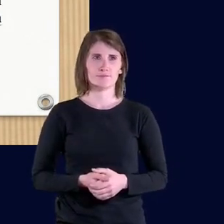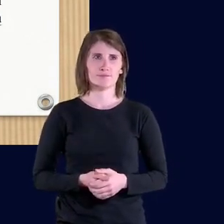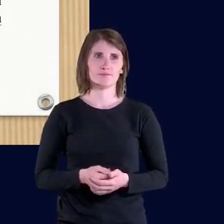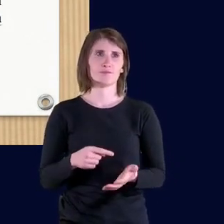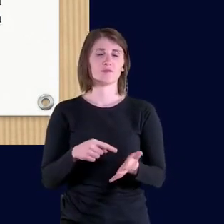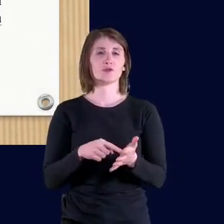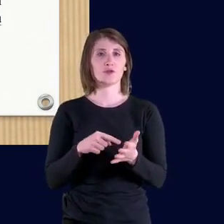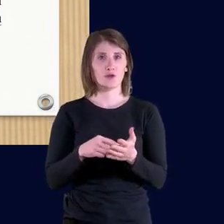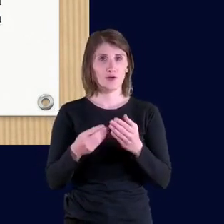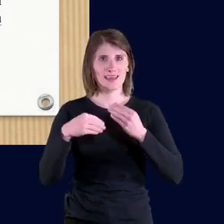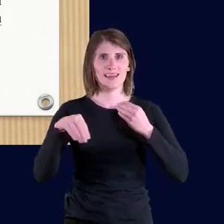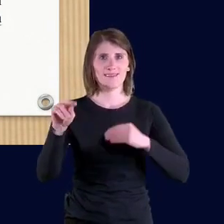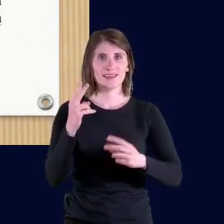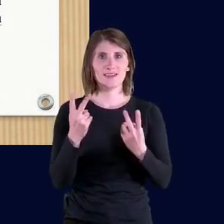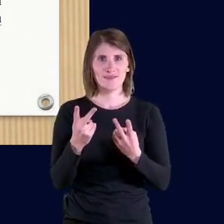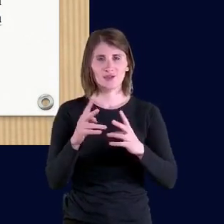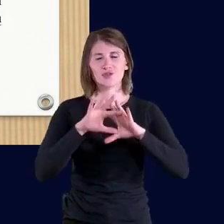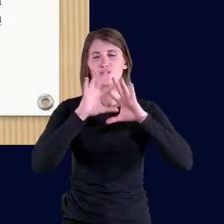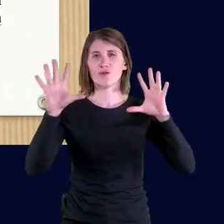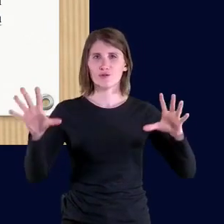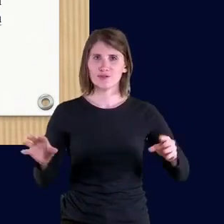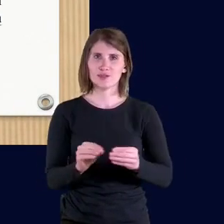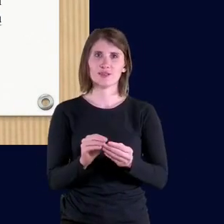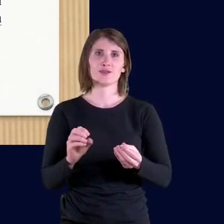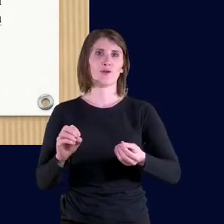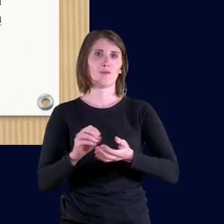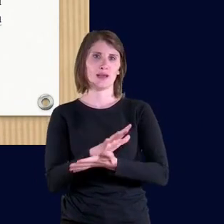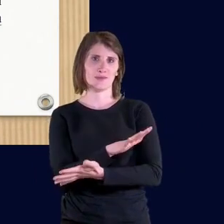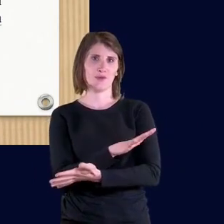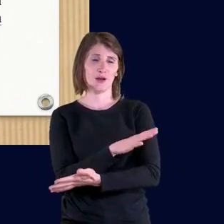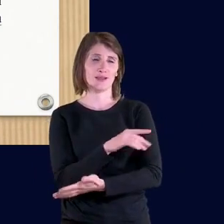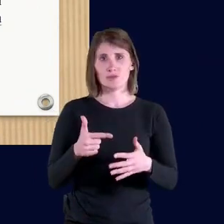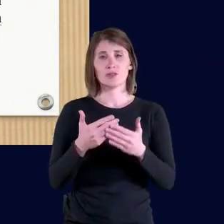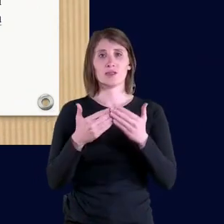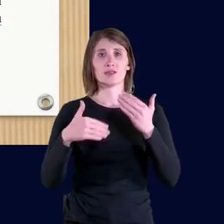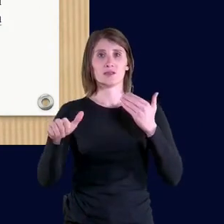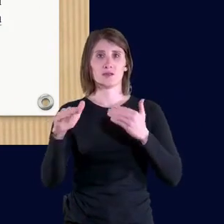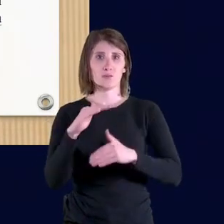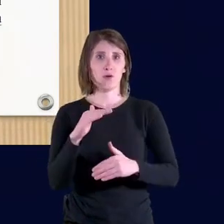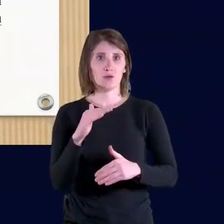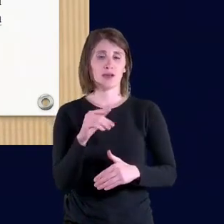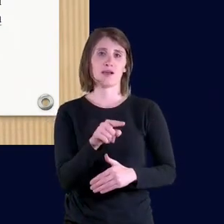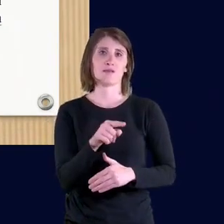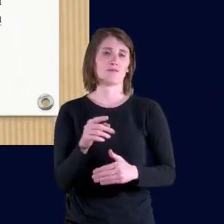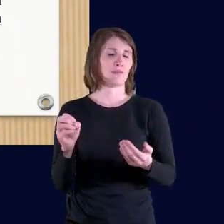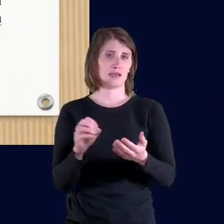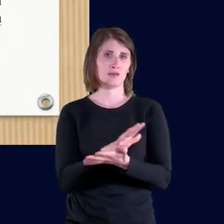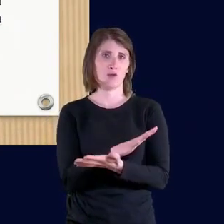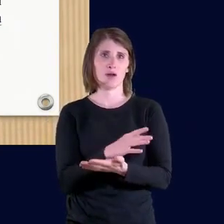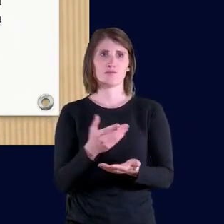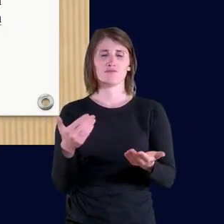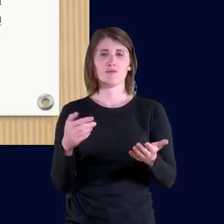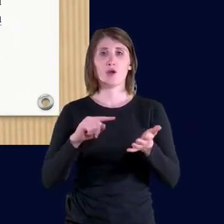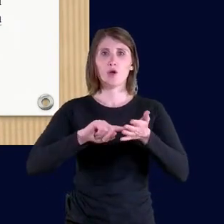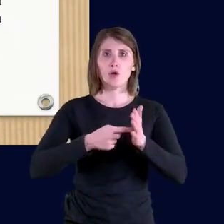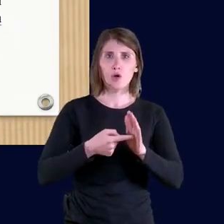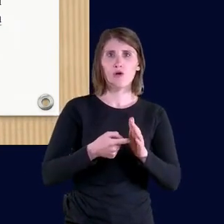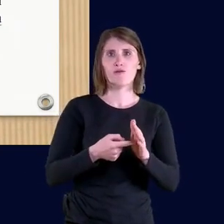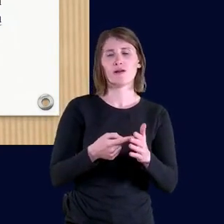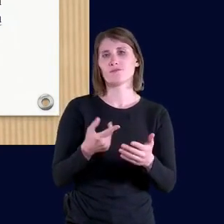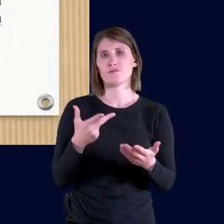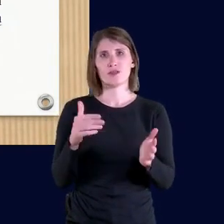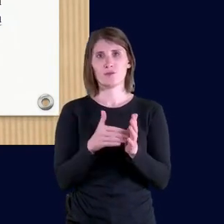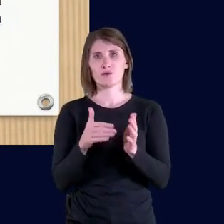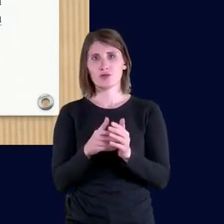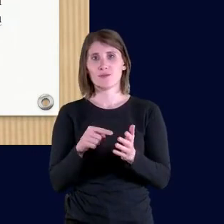przede wszystkim co jest najważniejsze to wszystko jest bezpłatne to jest ważne że mamy tutaj dostanie wymaga tutaj logowania i całkowicie jest